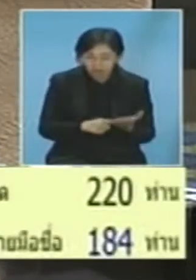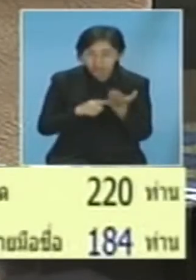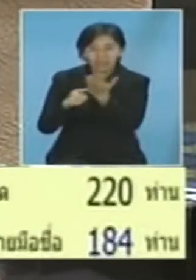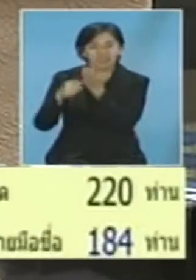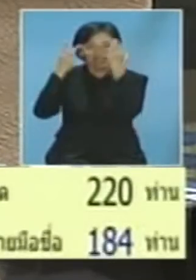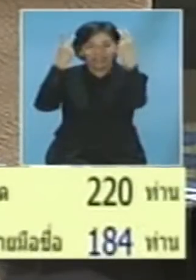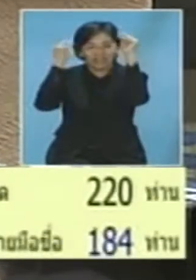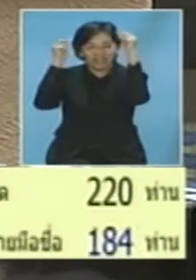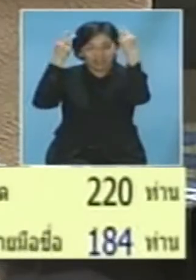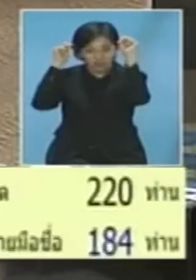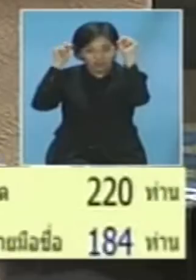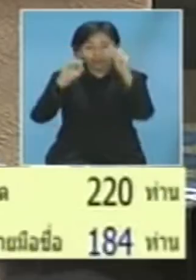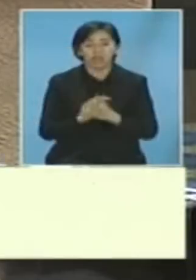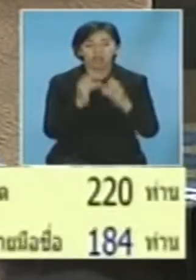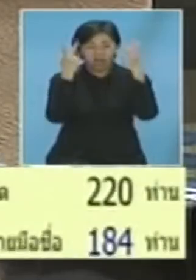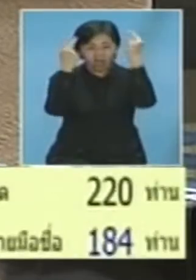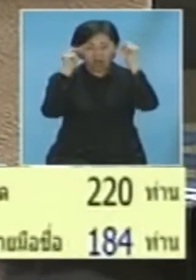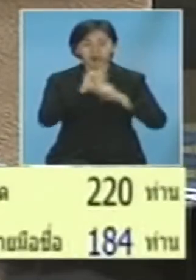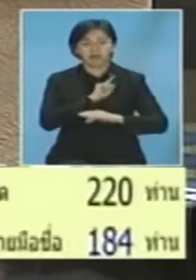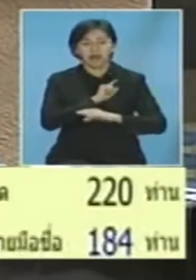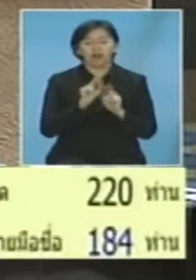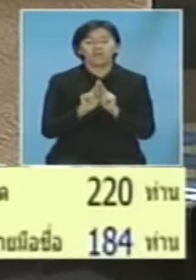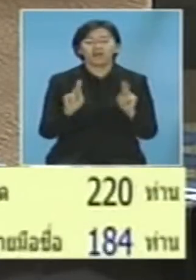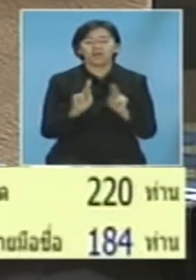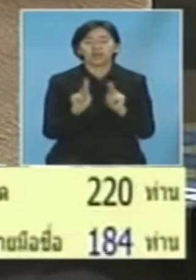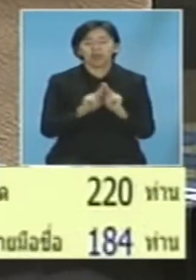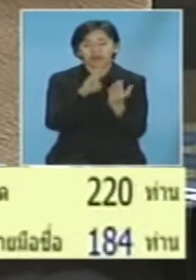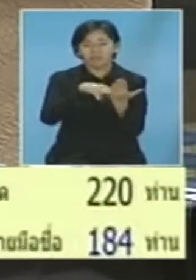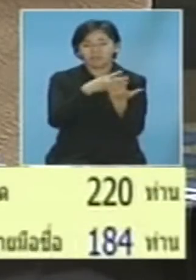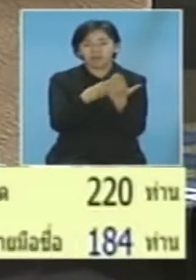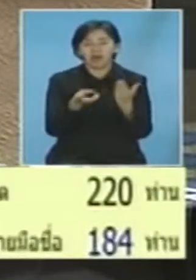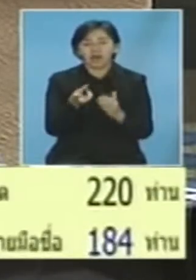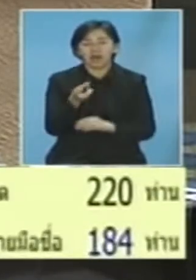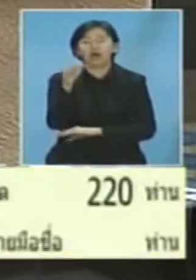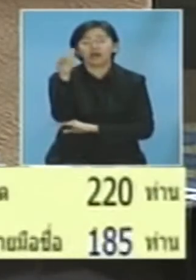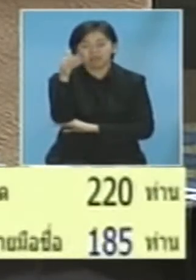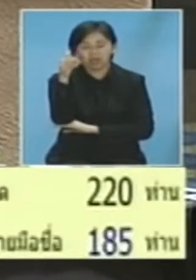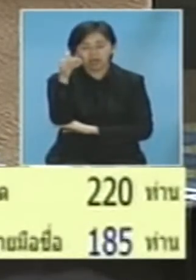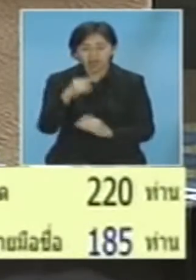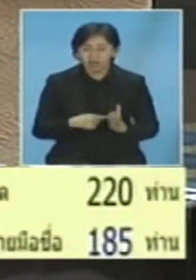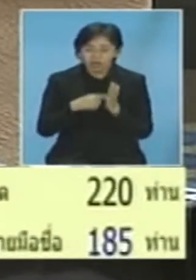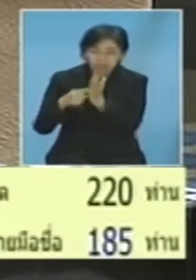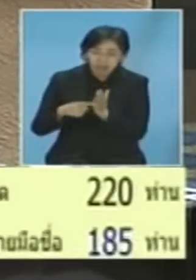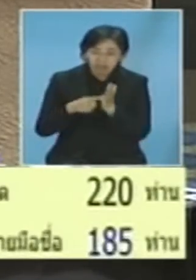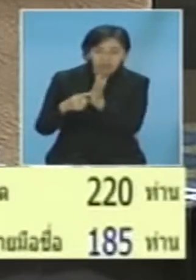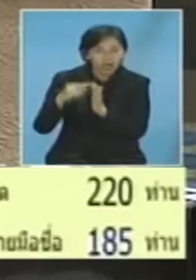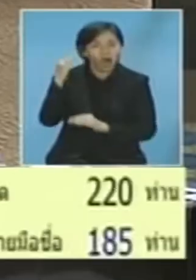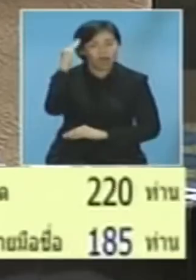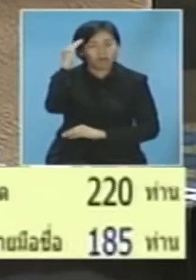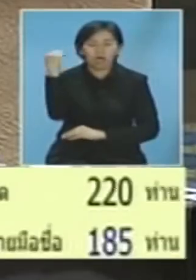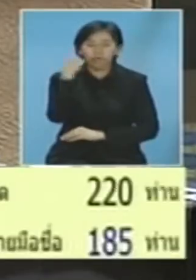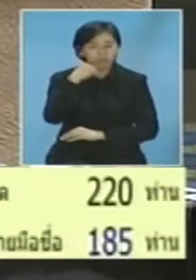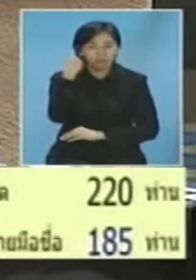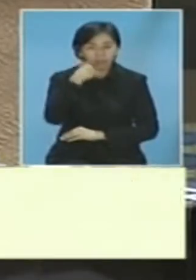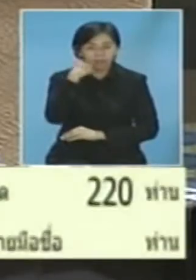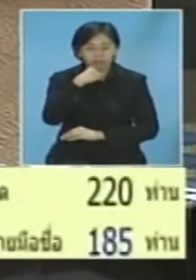ตรีในฐานะคณะกรรมการนโยบายข้าวแห่งชาติได้รับทราบทุกครั้งนะครับ